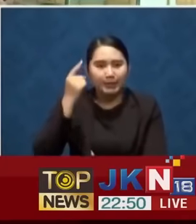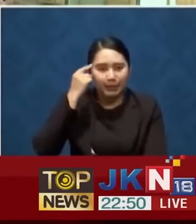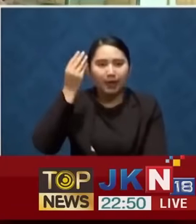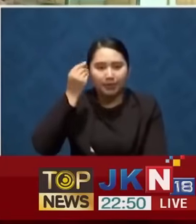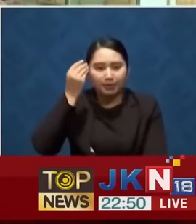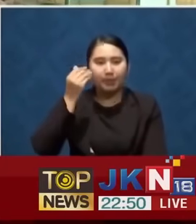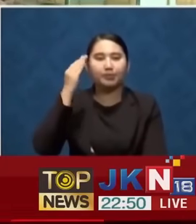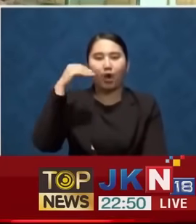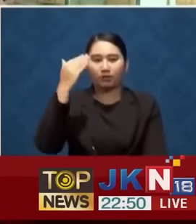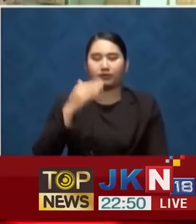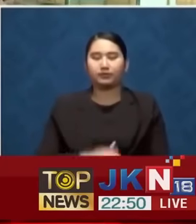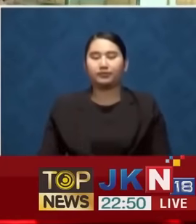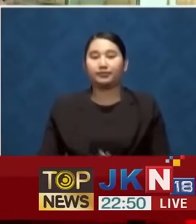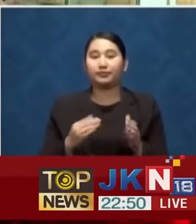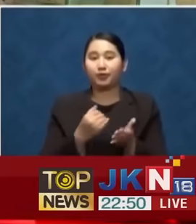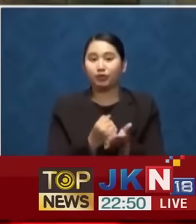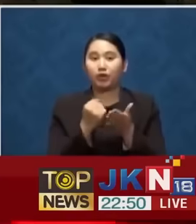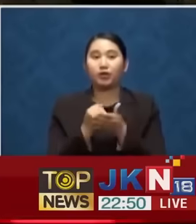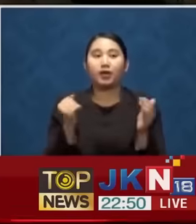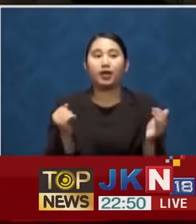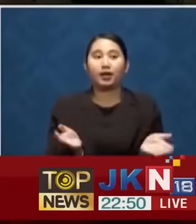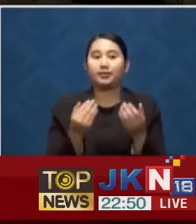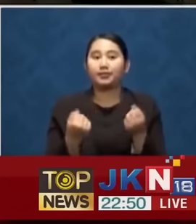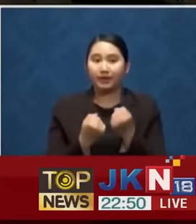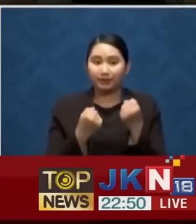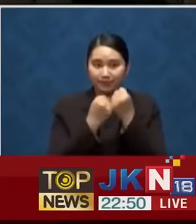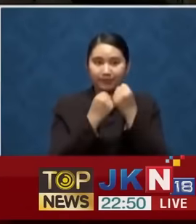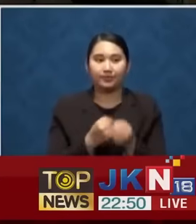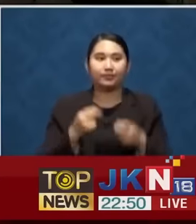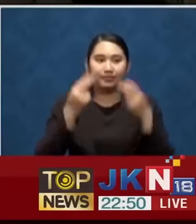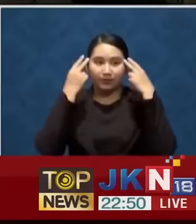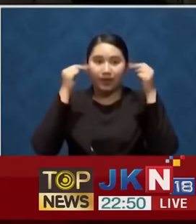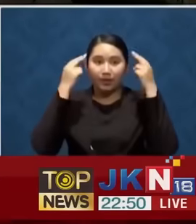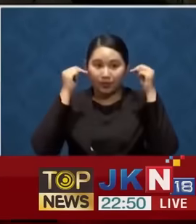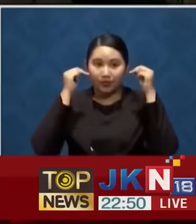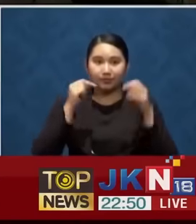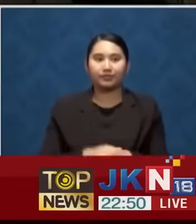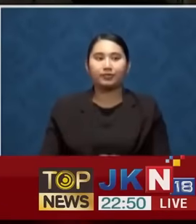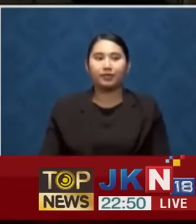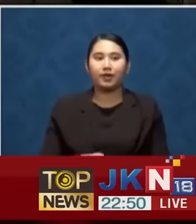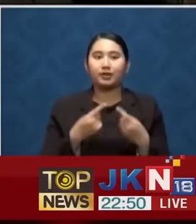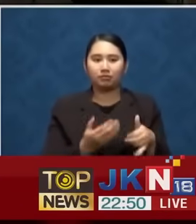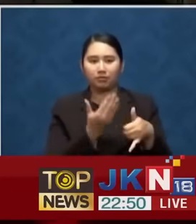ให้พี่น้องประชาชนช่วยกันสนับสนุนผลักดันให้ท่านเป็นนายกรัฐมนตรีทั้งที่ท่าน